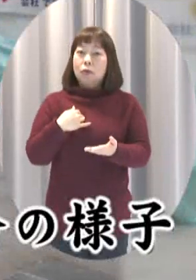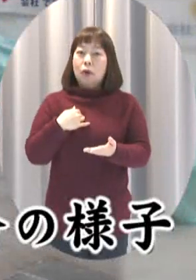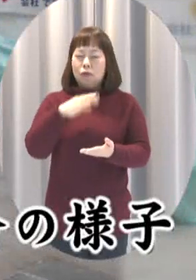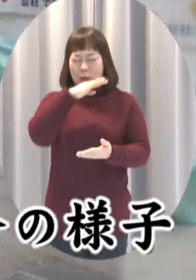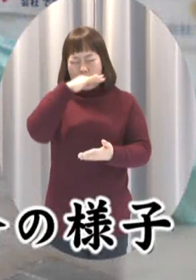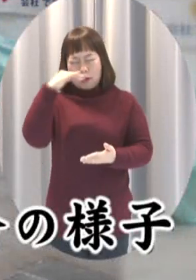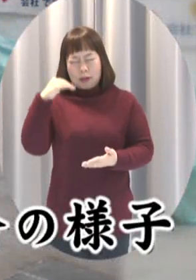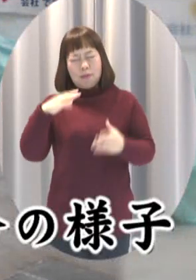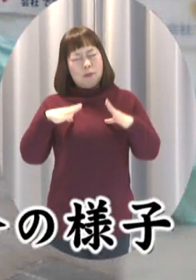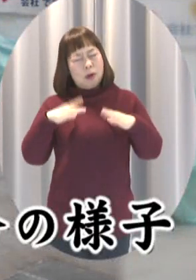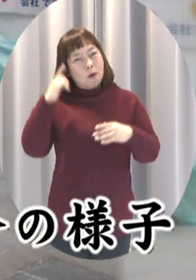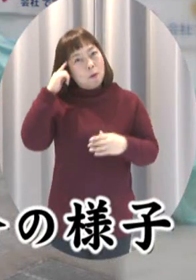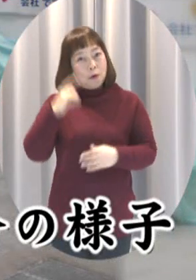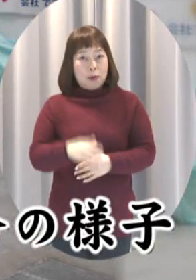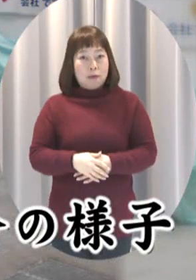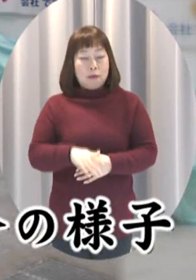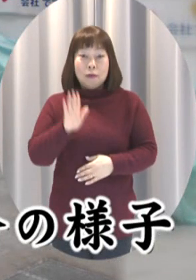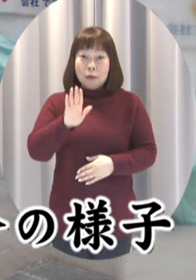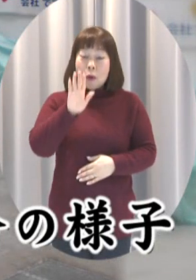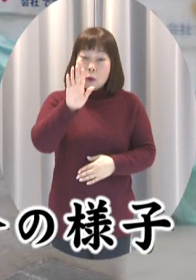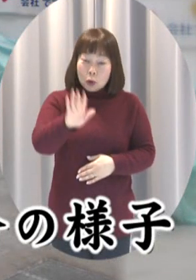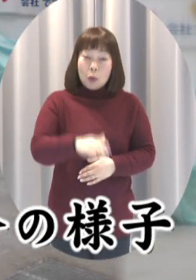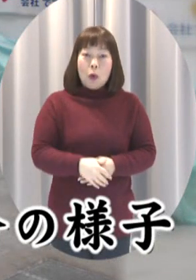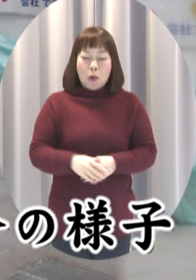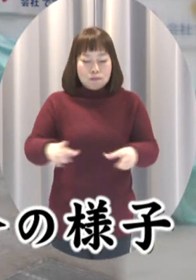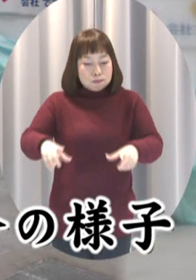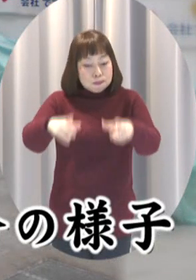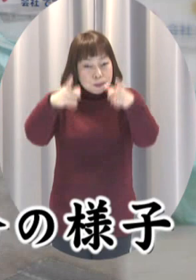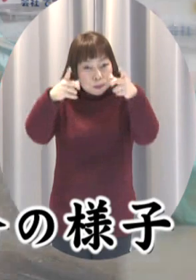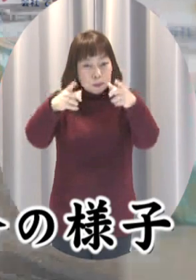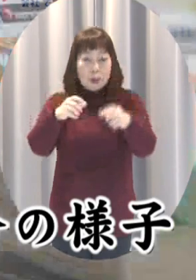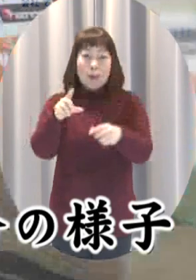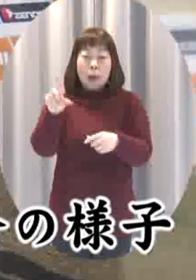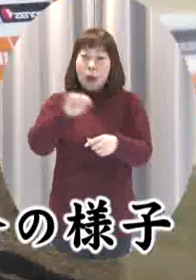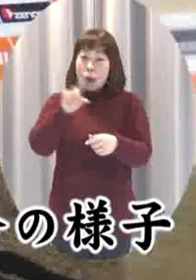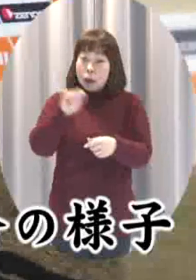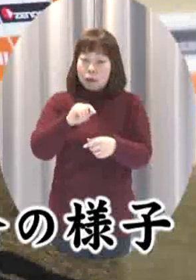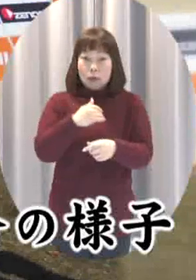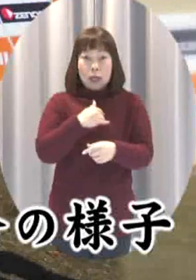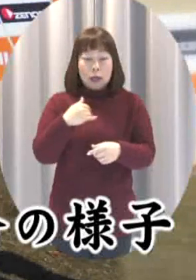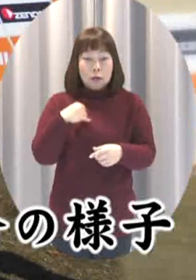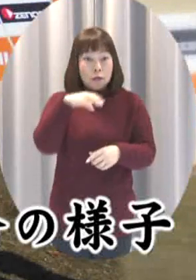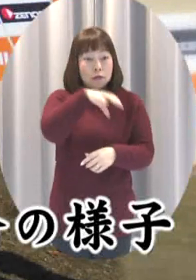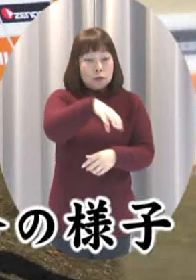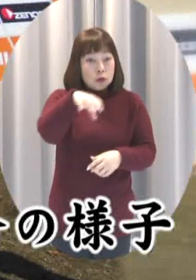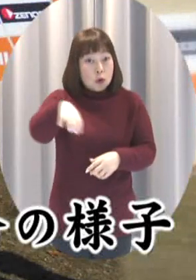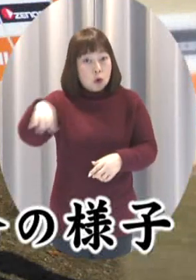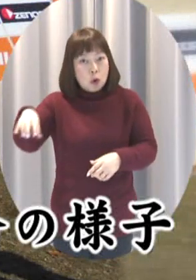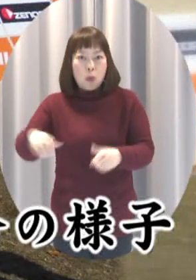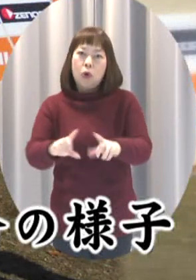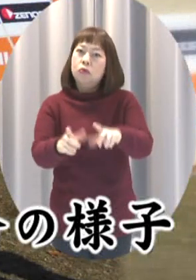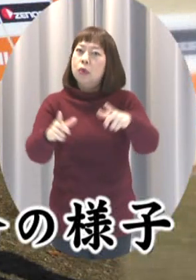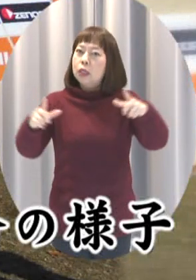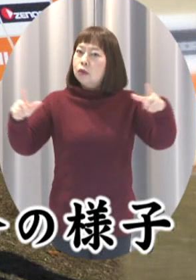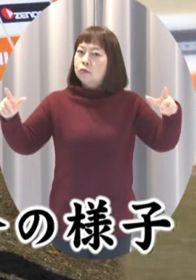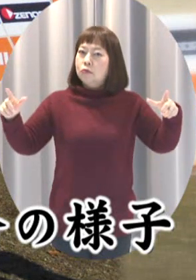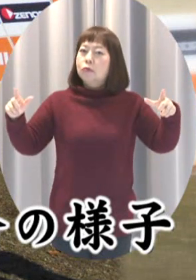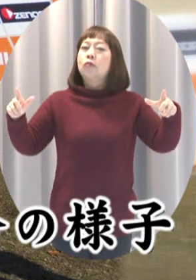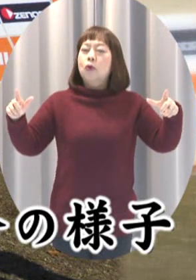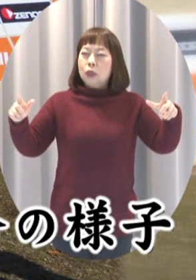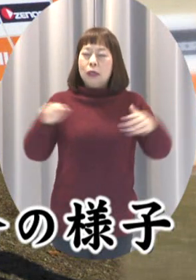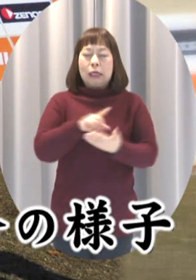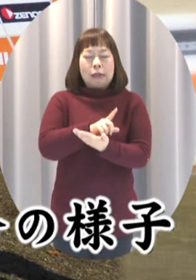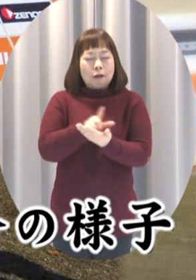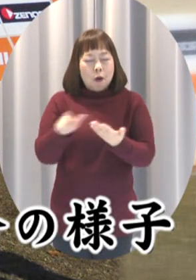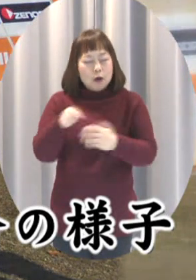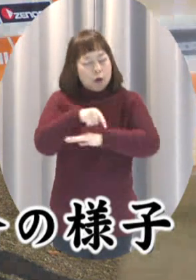今後とも木材が使用される場面を多くなるように、いろいろと